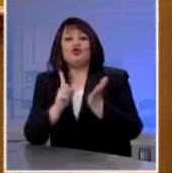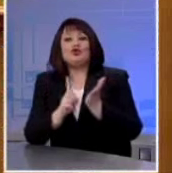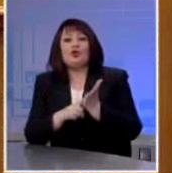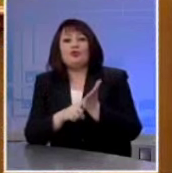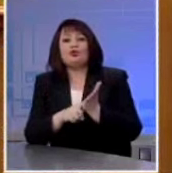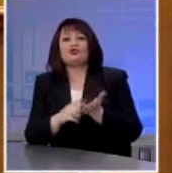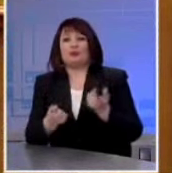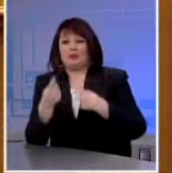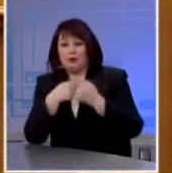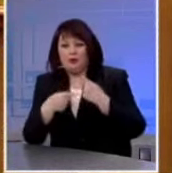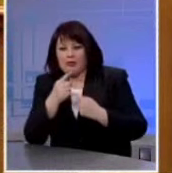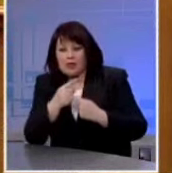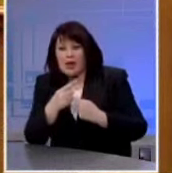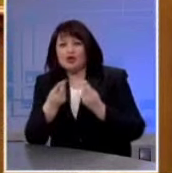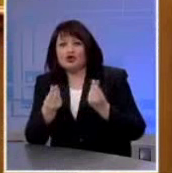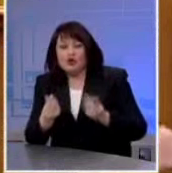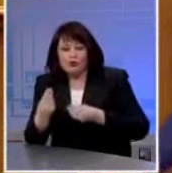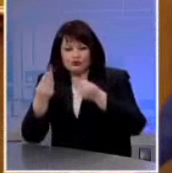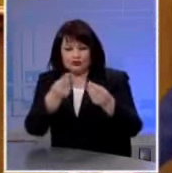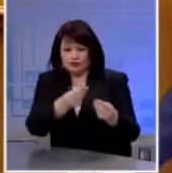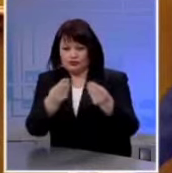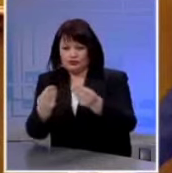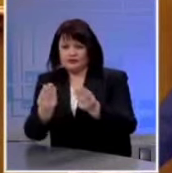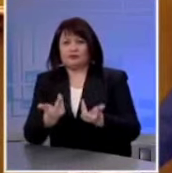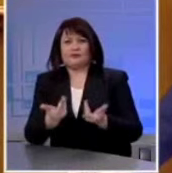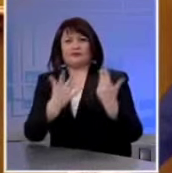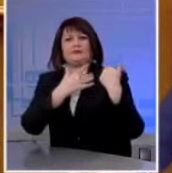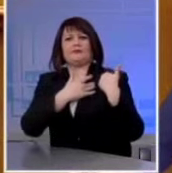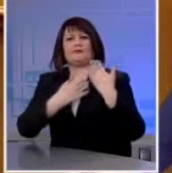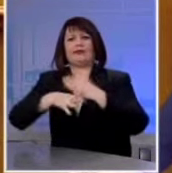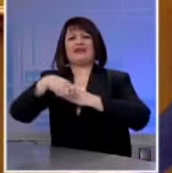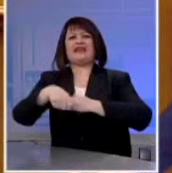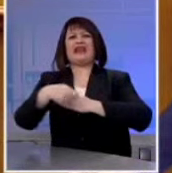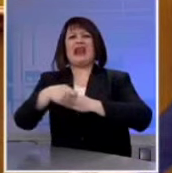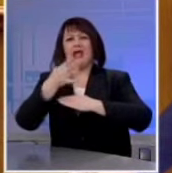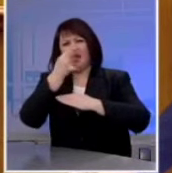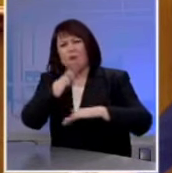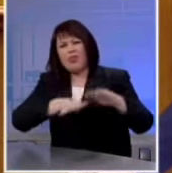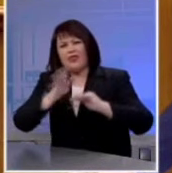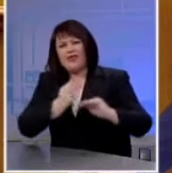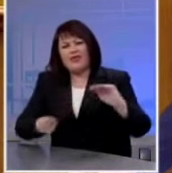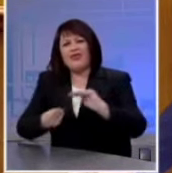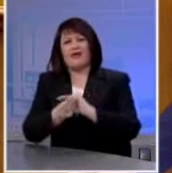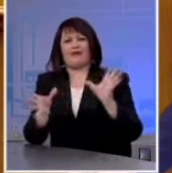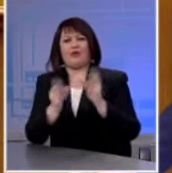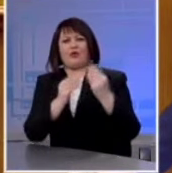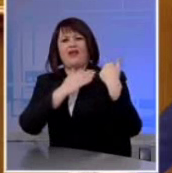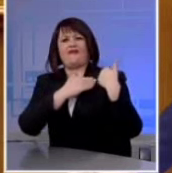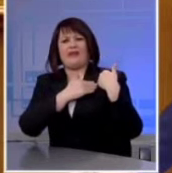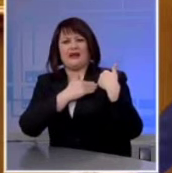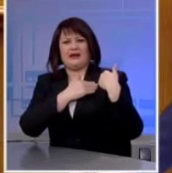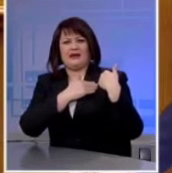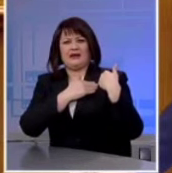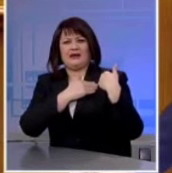πρόφαση αφαιρέθηκαν από την αρμόδια εισαγγελέα διαφθοράς οι δικογραφίες που αφορούσαν